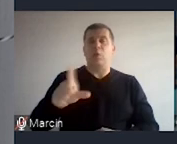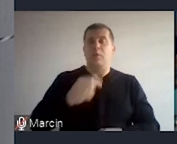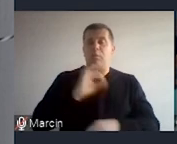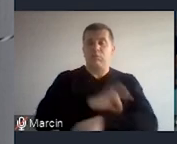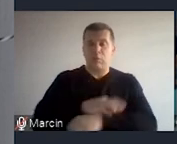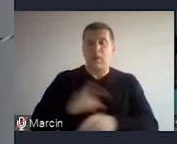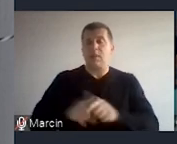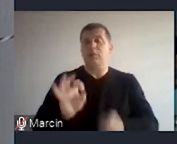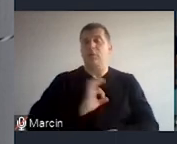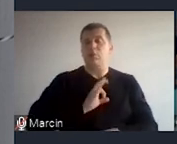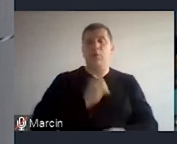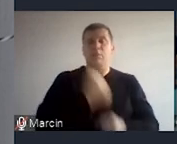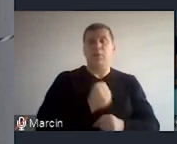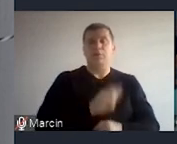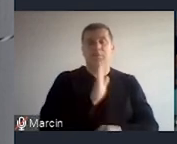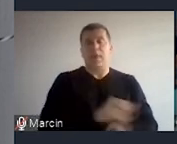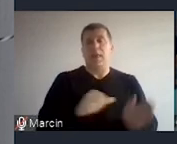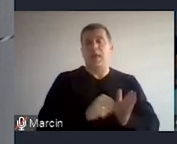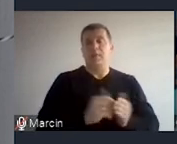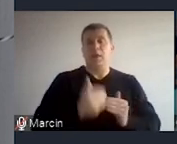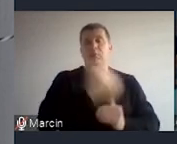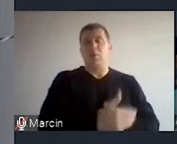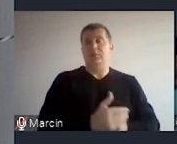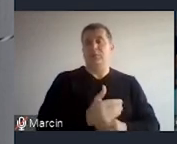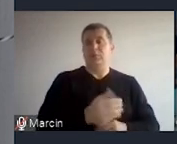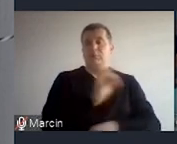mojego pracownika, który na etacie pracuje poza projektem.